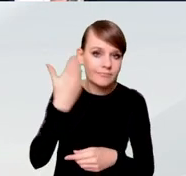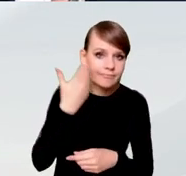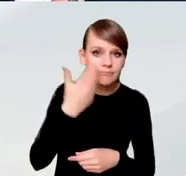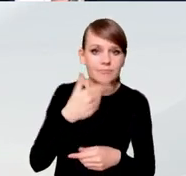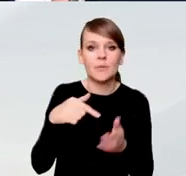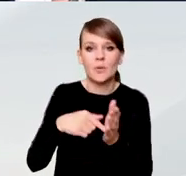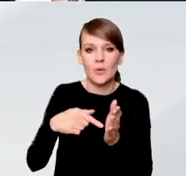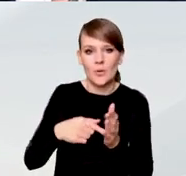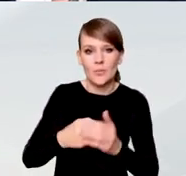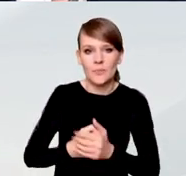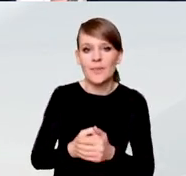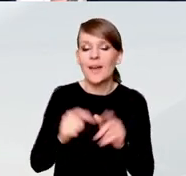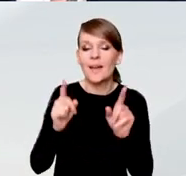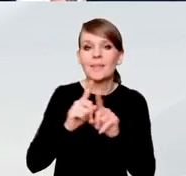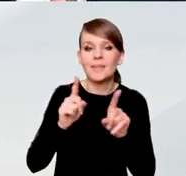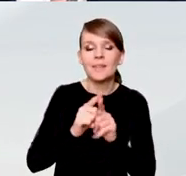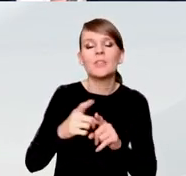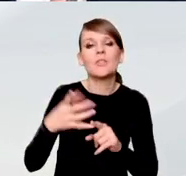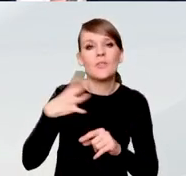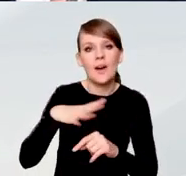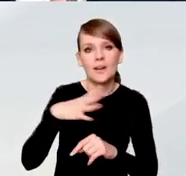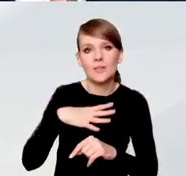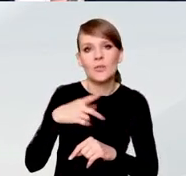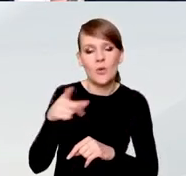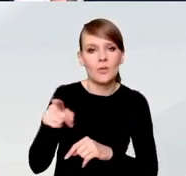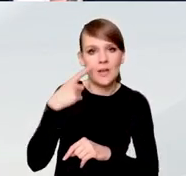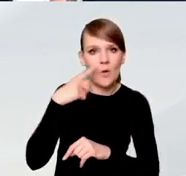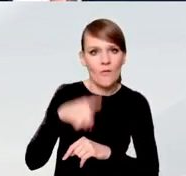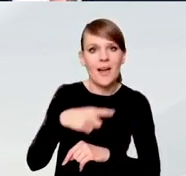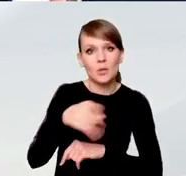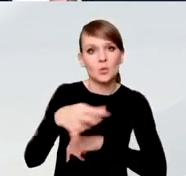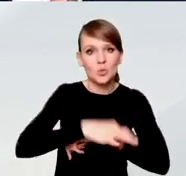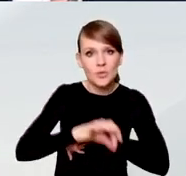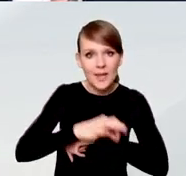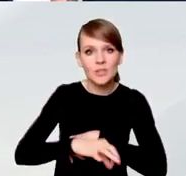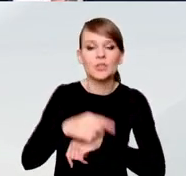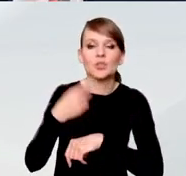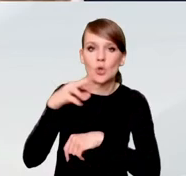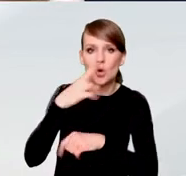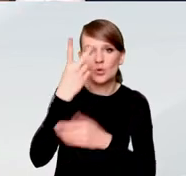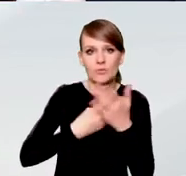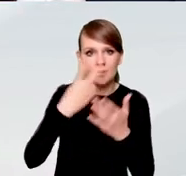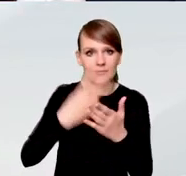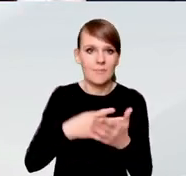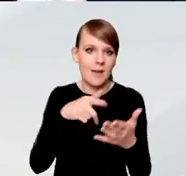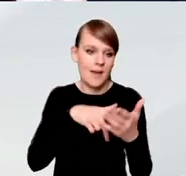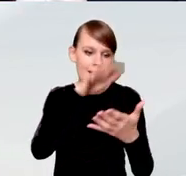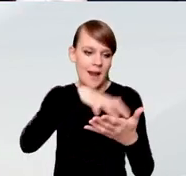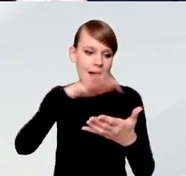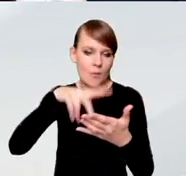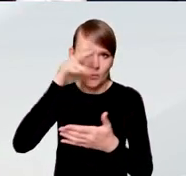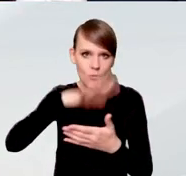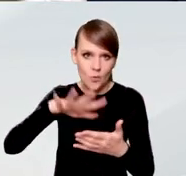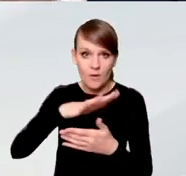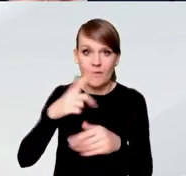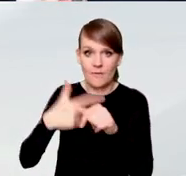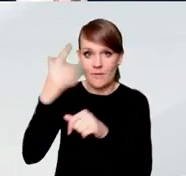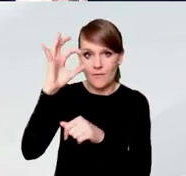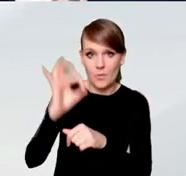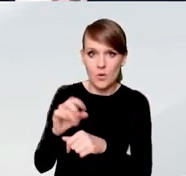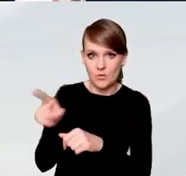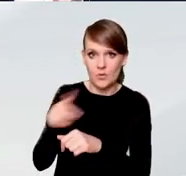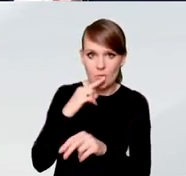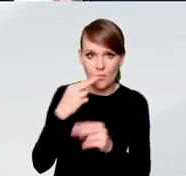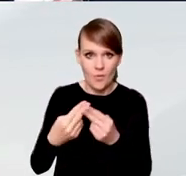jest to, że studenci i doktoranci czytają raporty społeczne, bo takiej odpowiedzi udzieliło 22% próby.